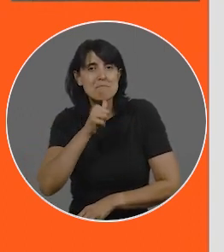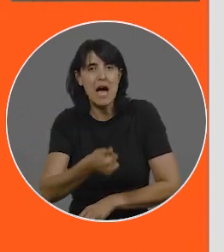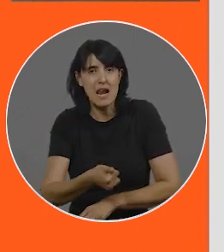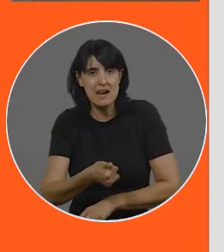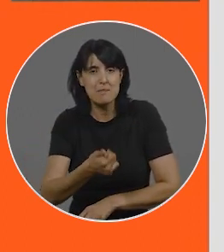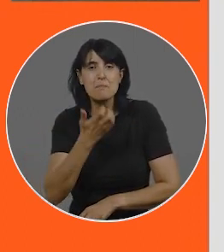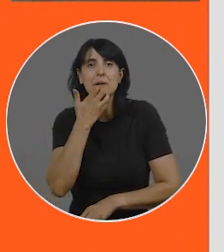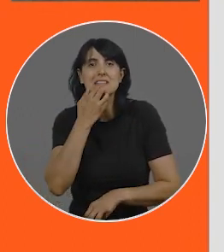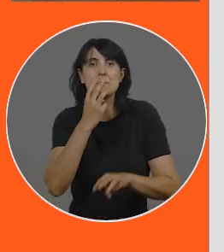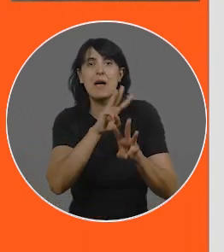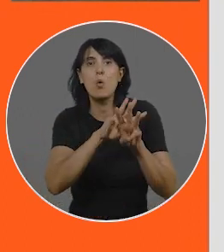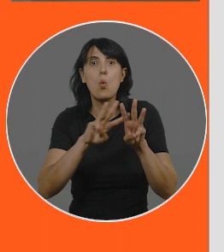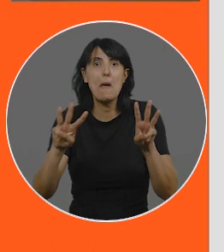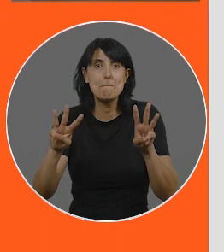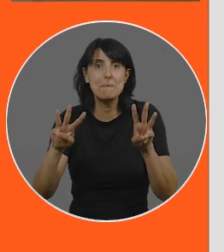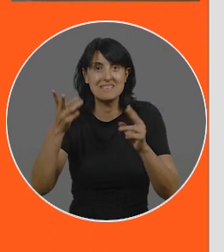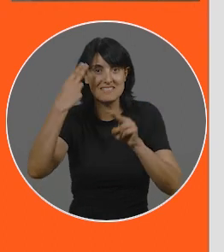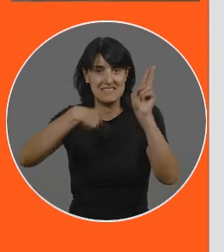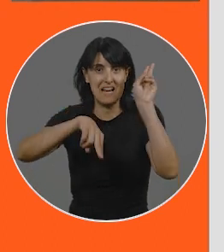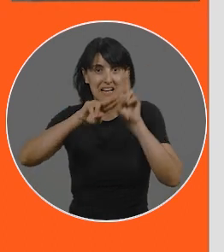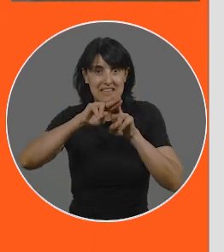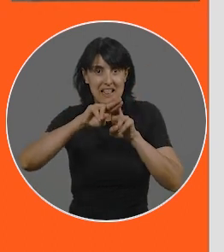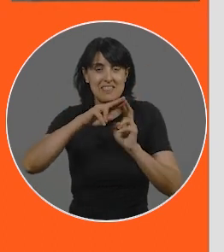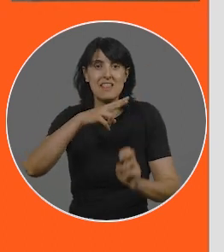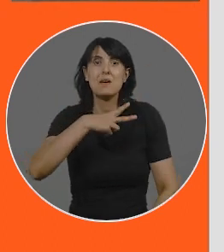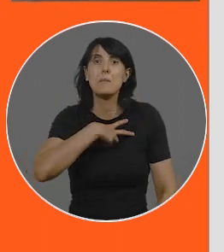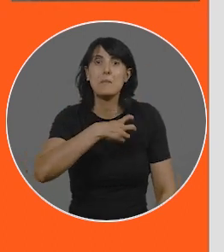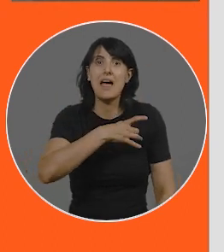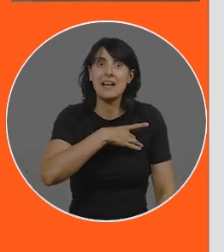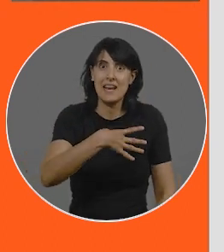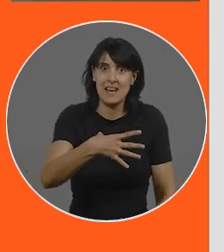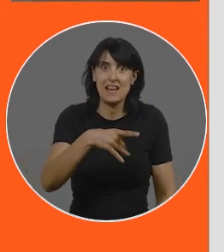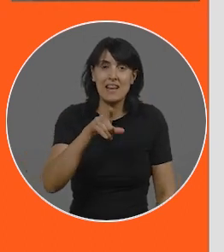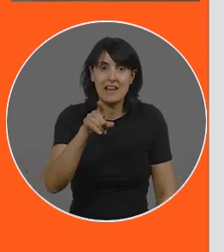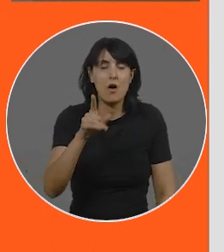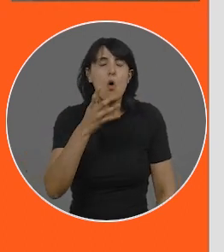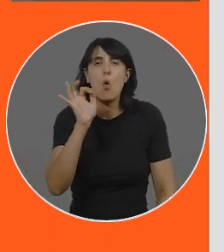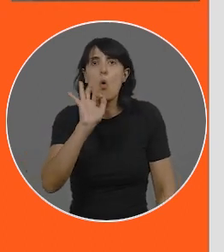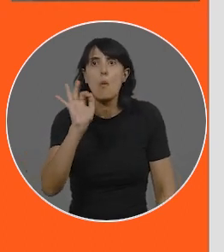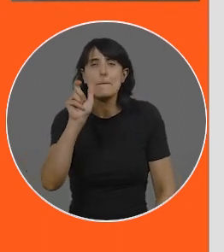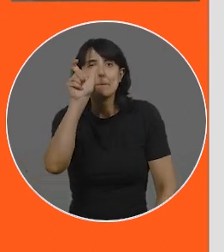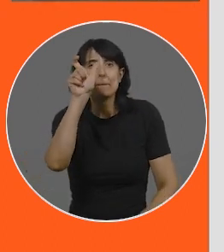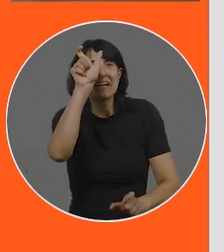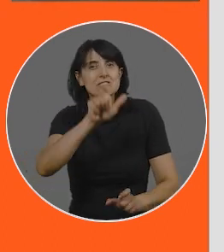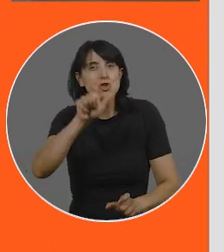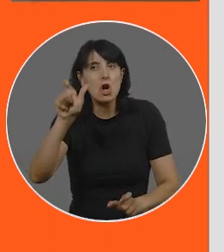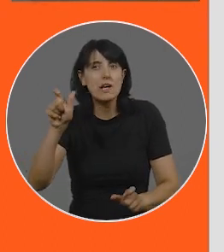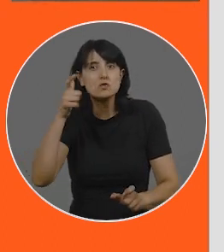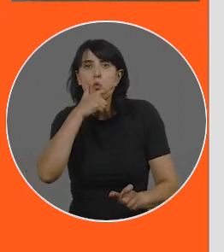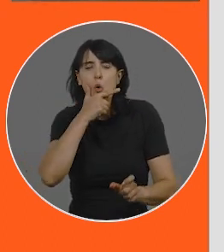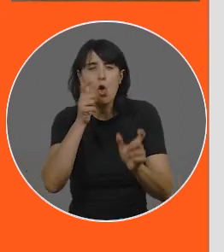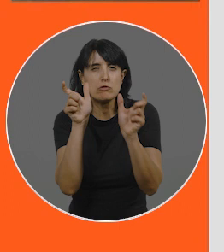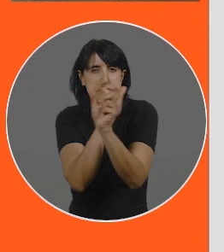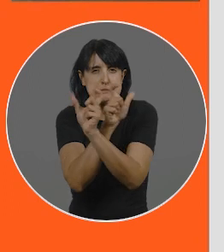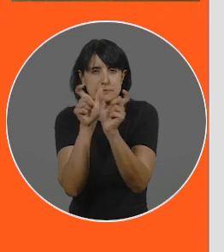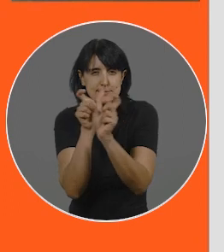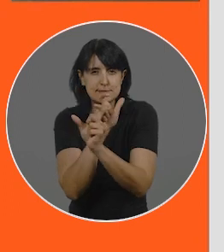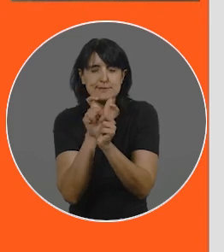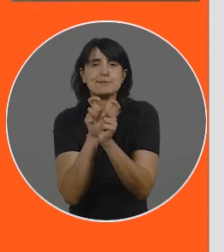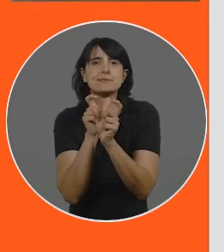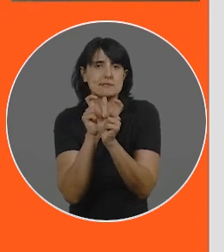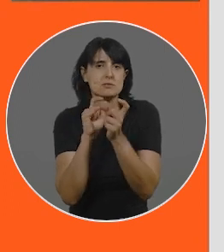Fra del web GenCat en blanc i negre. No? Pues ara imagineu-vos que sou daltònics o no? Pues diverses opcions.